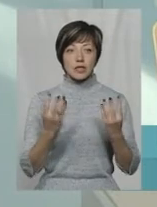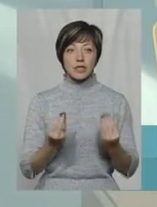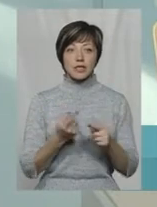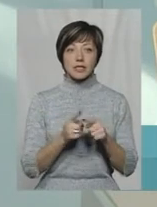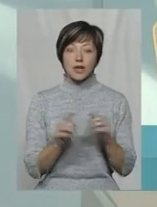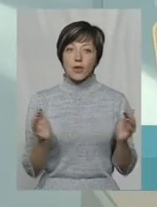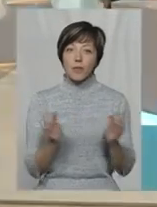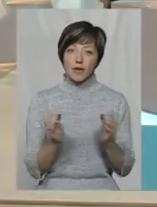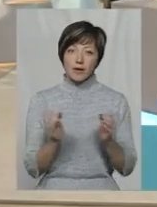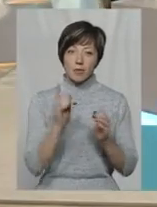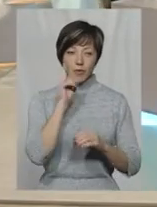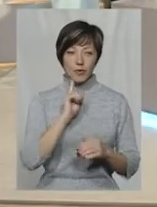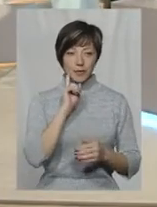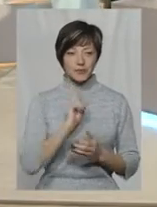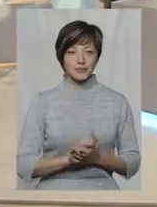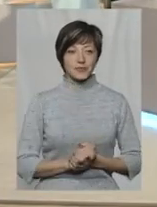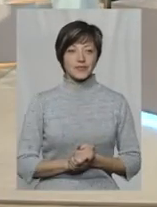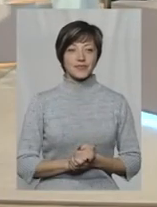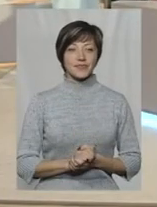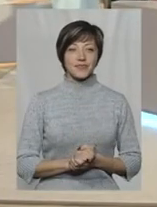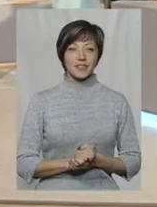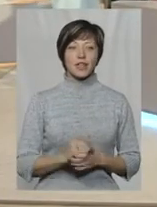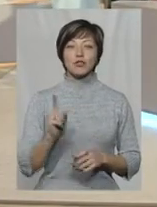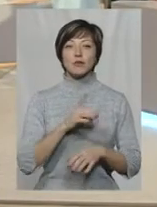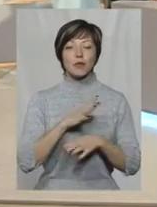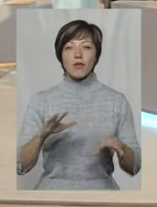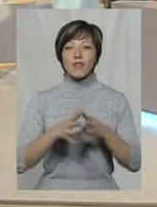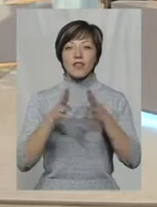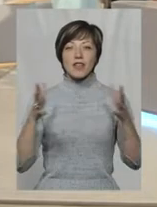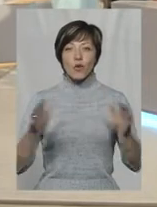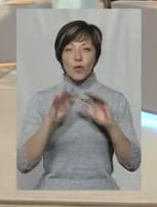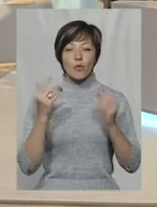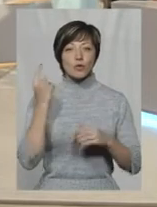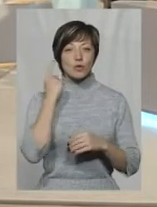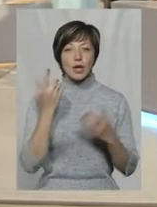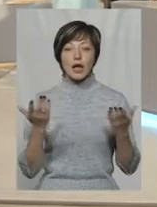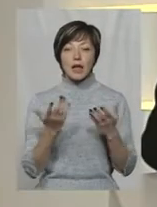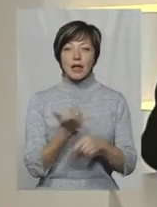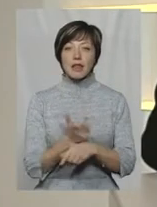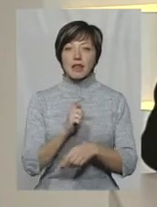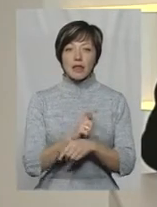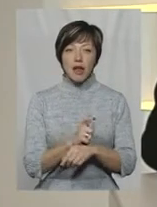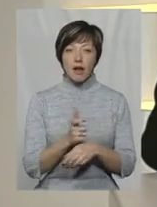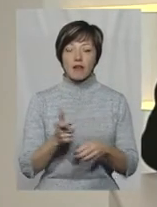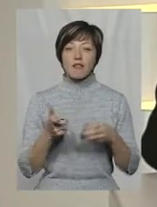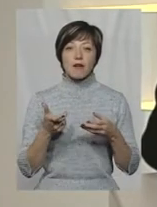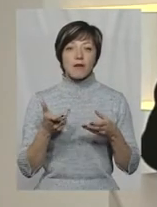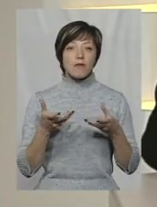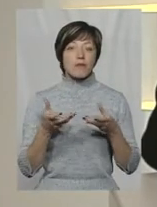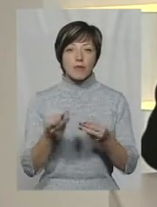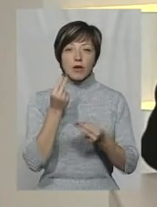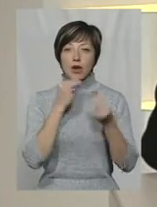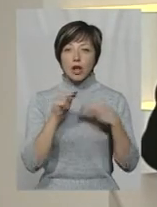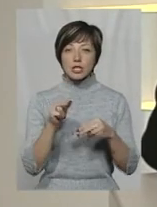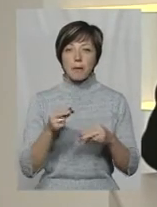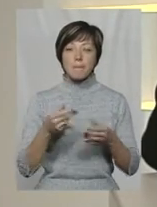кулька невелика. Щоб не було великої кульки, ми хочемо почути, який найдієвіший метод профілактики грипу